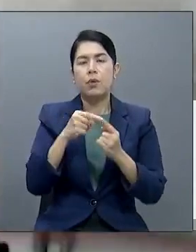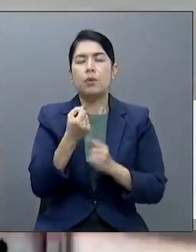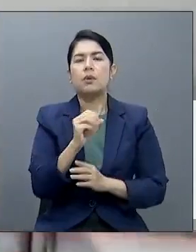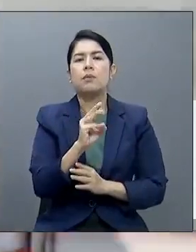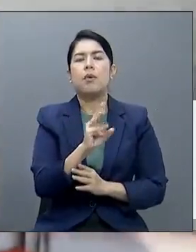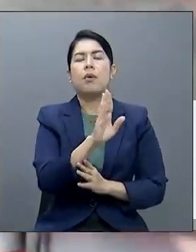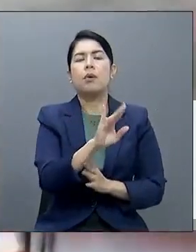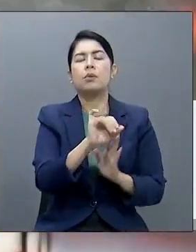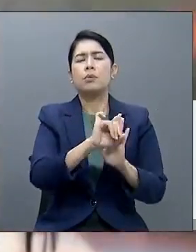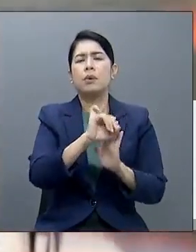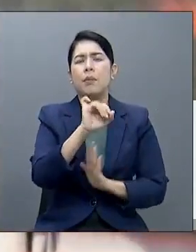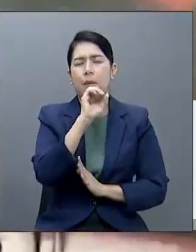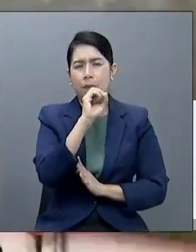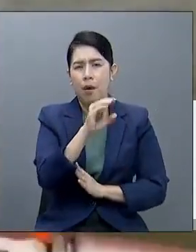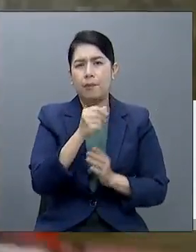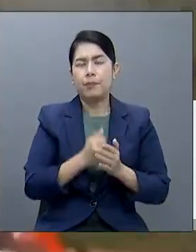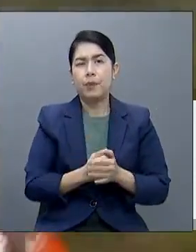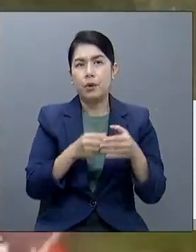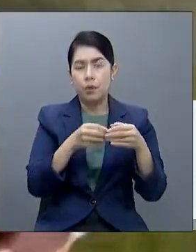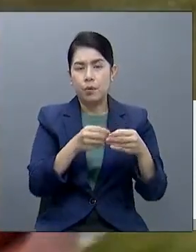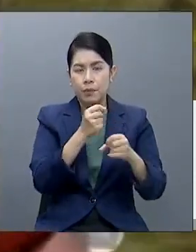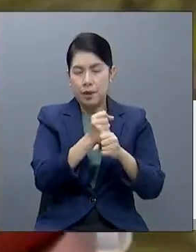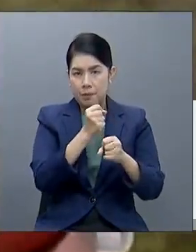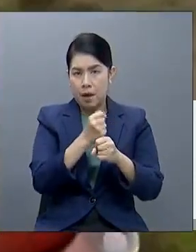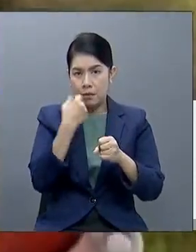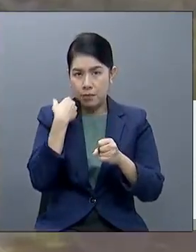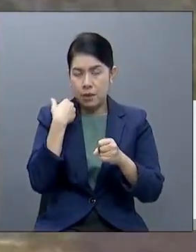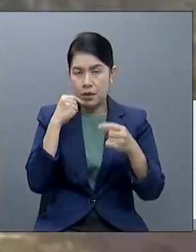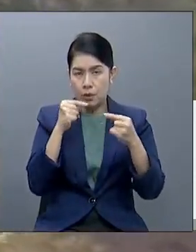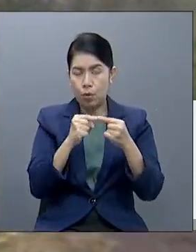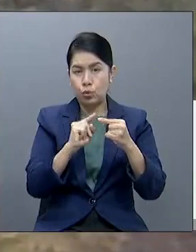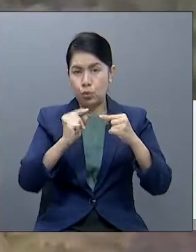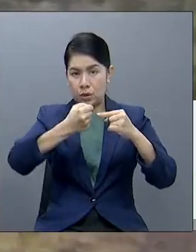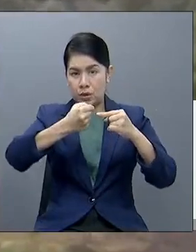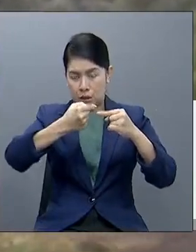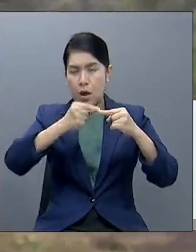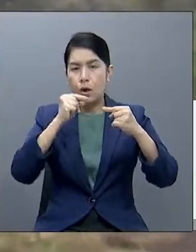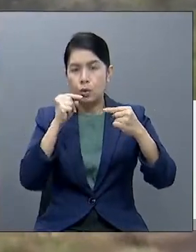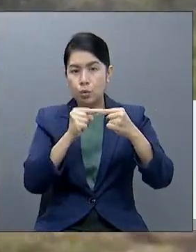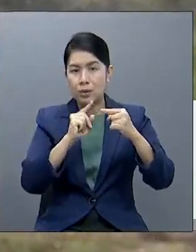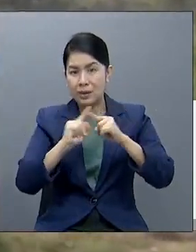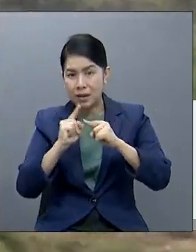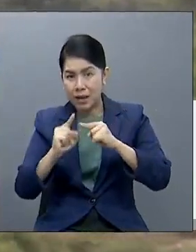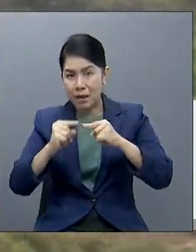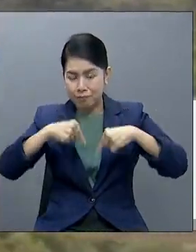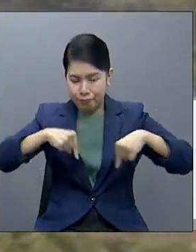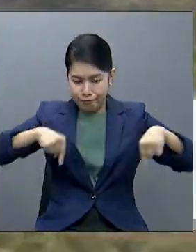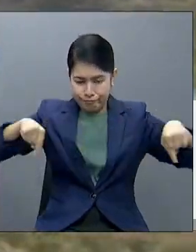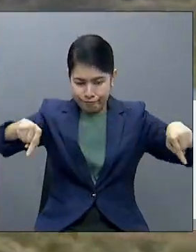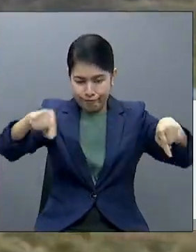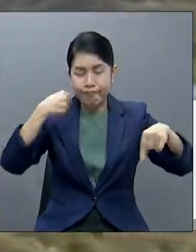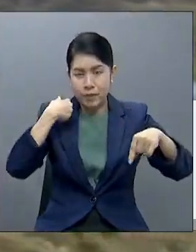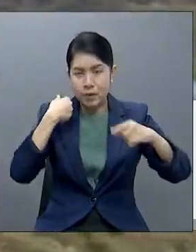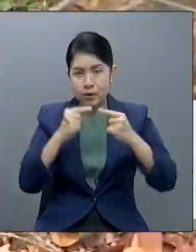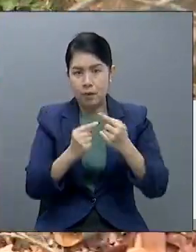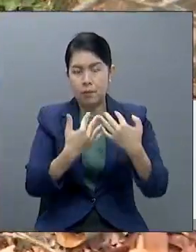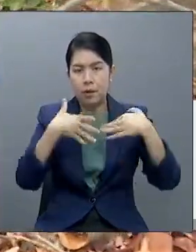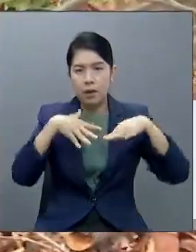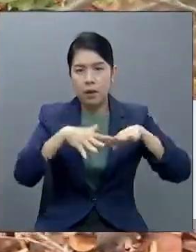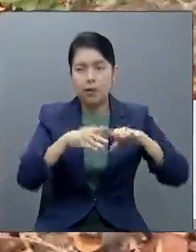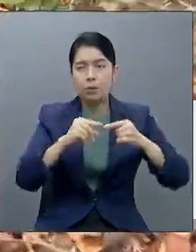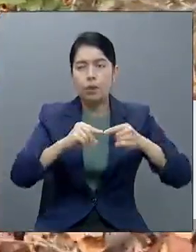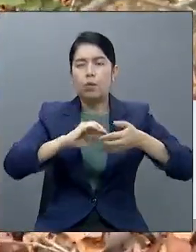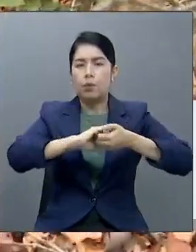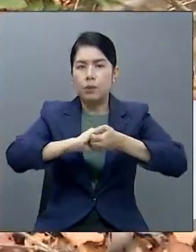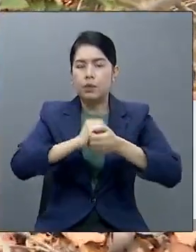บุว่าได้วางกำลังเจ้าหน้าที่บริเวณผาดำและจุดต่างๆโดยเสริมกำลังเจ้าหน้าที่บูรณาการระหว่างหน่วยงานรวมกว่า150